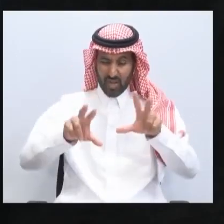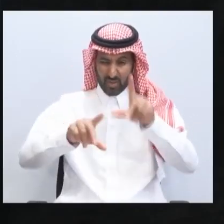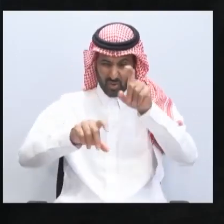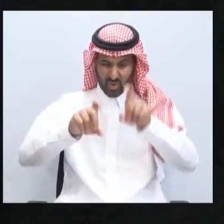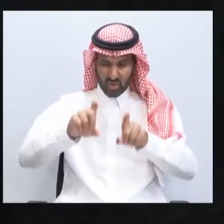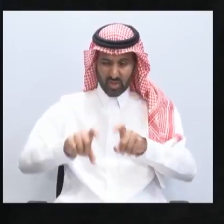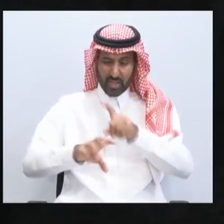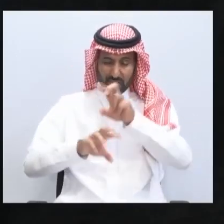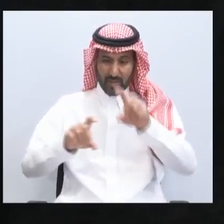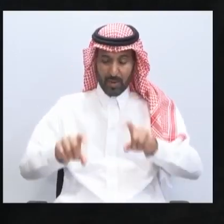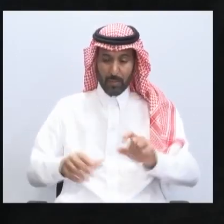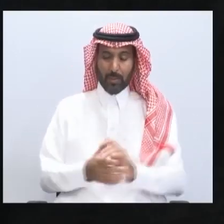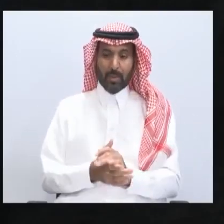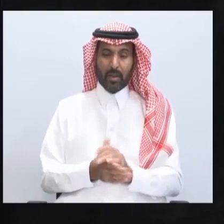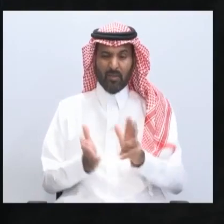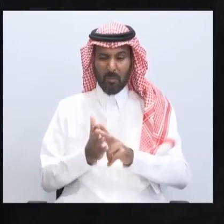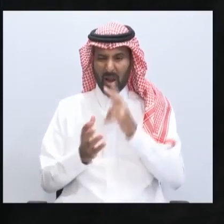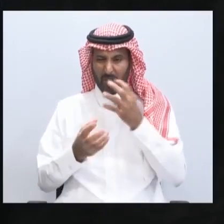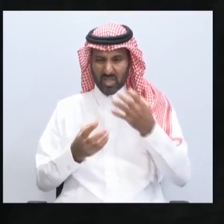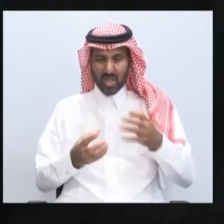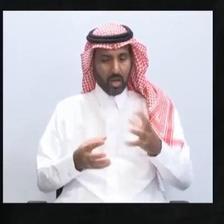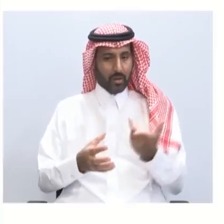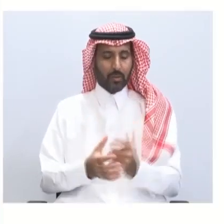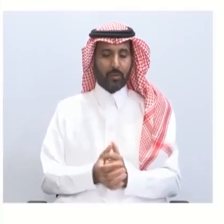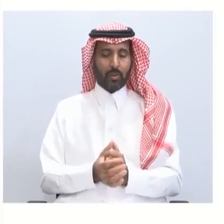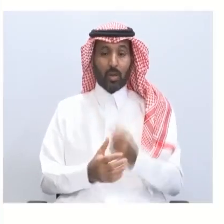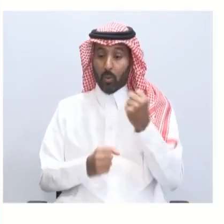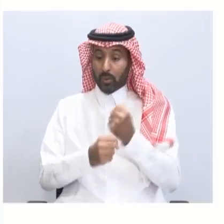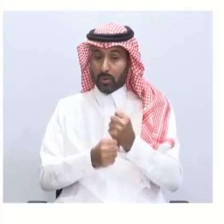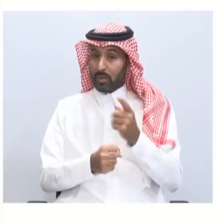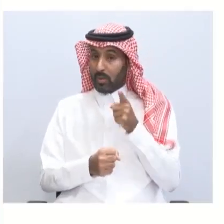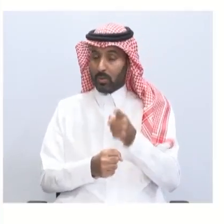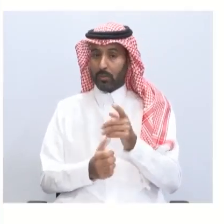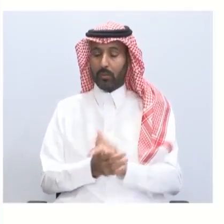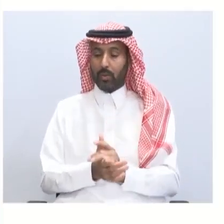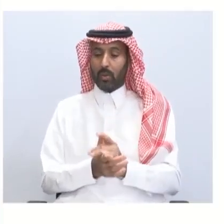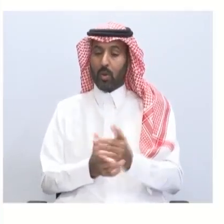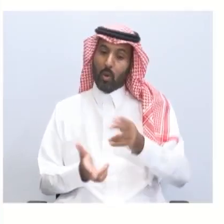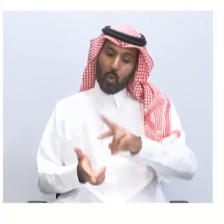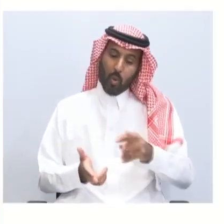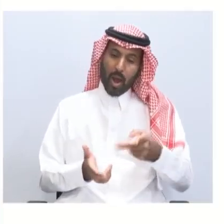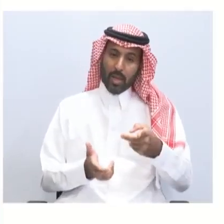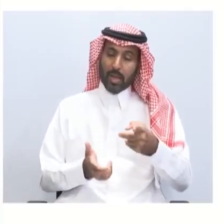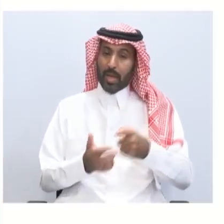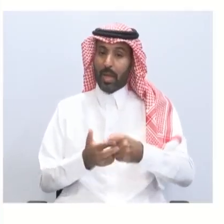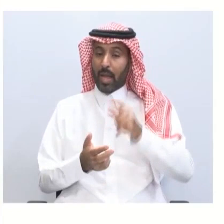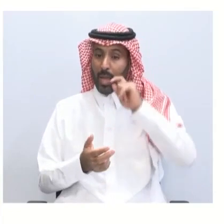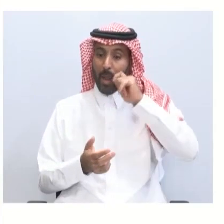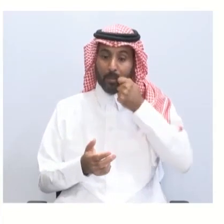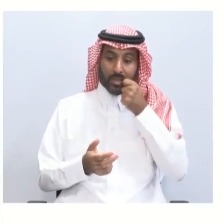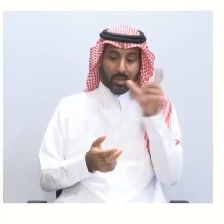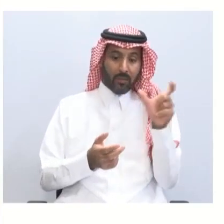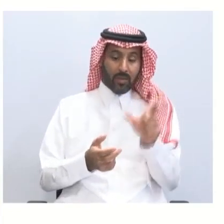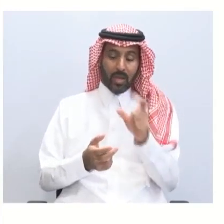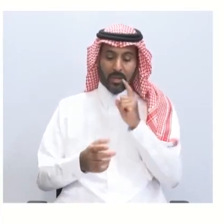بالبرامج الضاره ماذا تفعل لدينا اغير كلمه المرور لحساباتك في